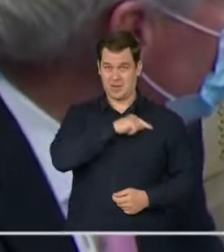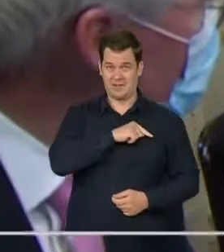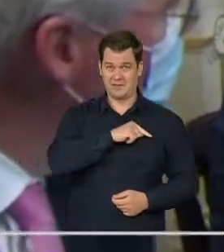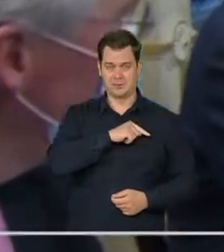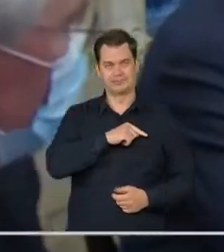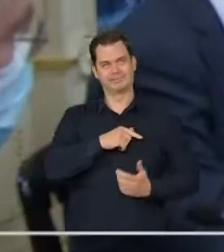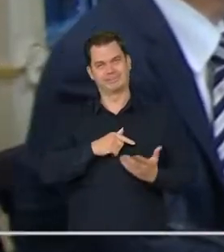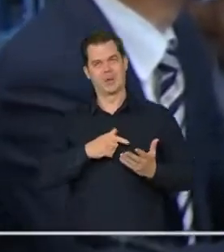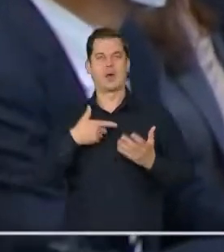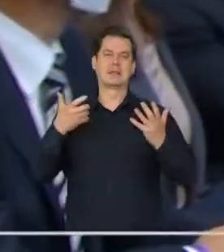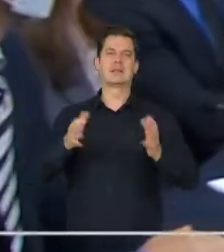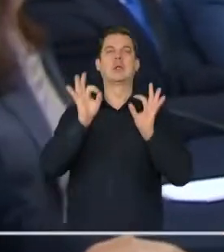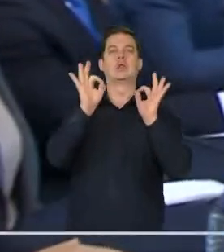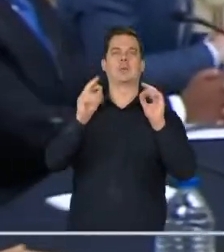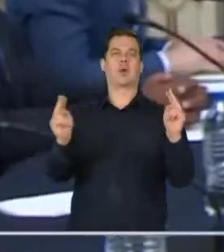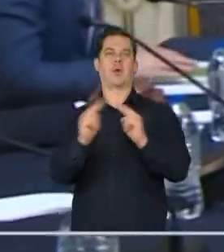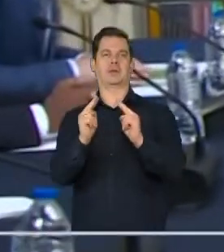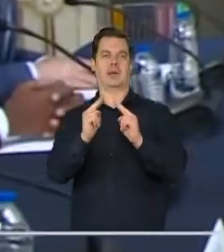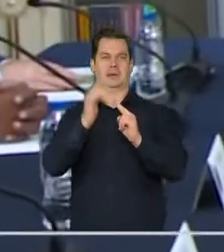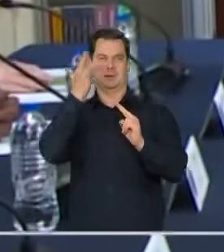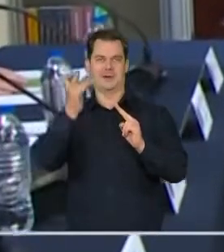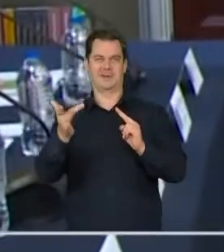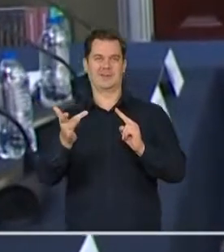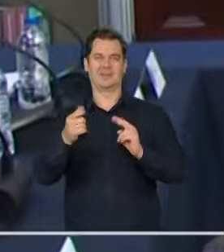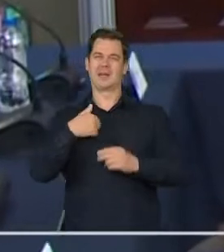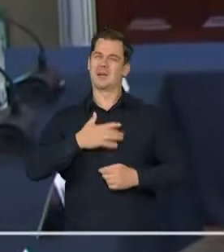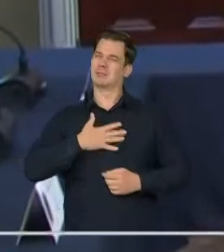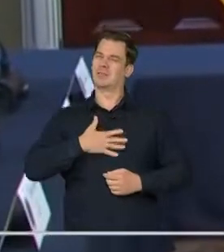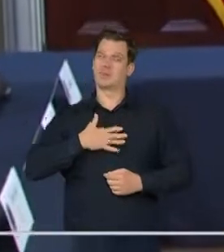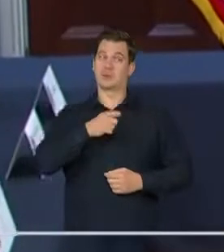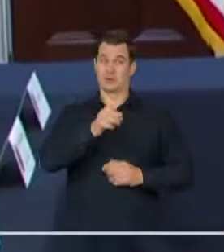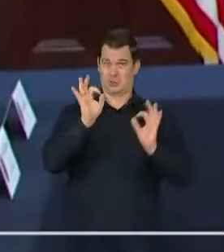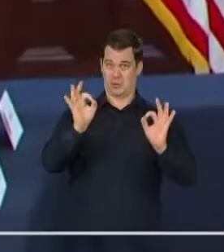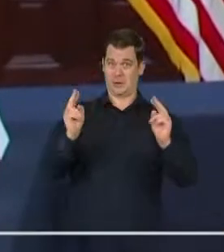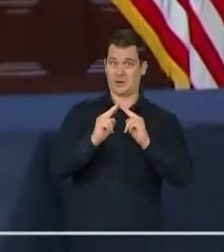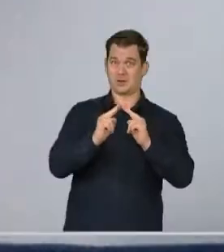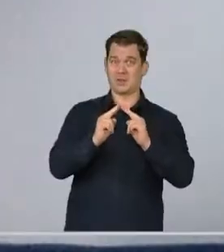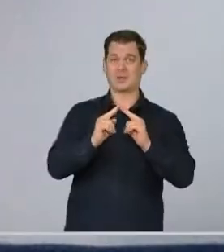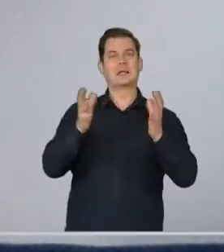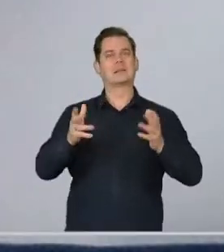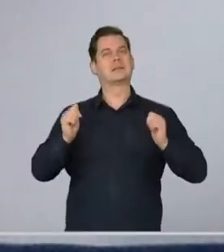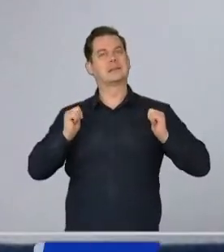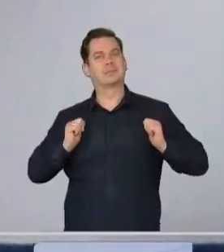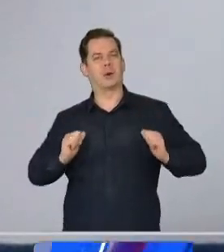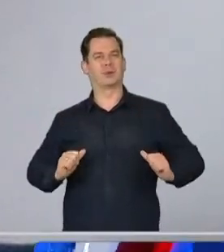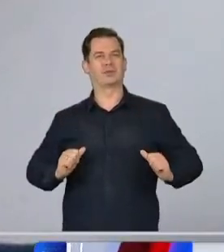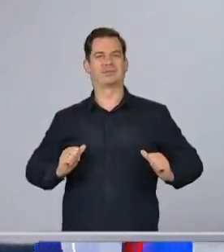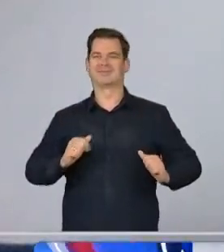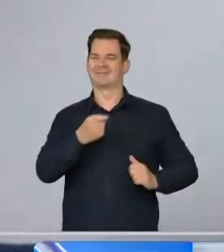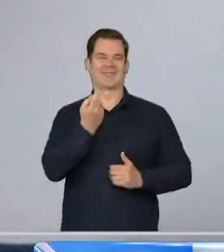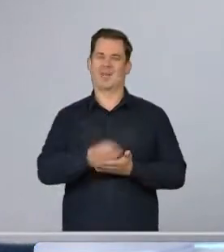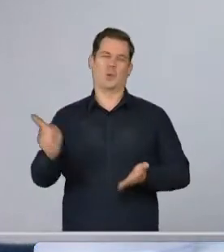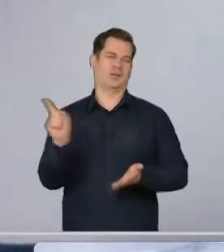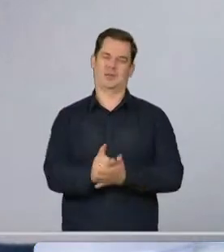cel poprawę stosunków z Rosją. Przewidywalność relacji z Rosją i większa ich stabilność. Niestety to się raczej nie